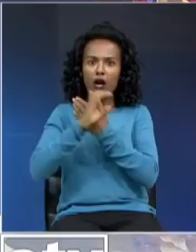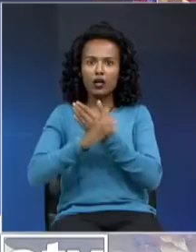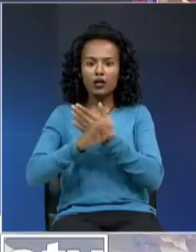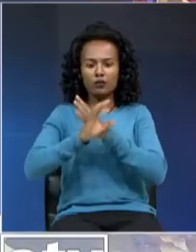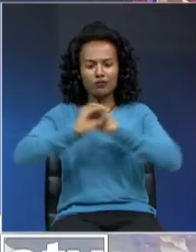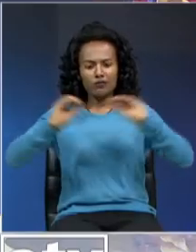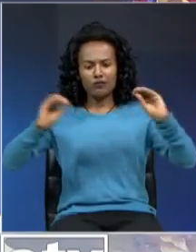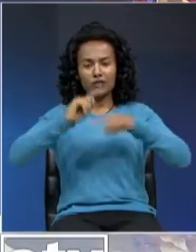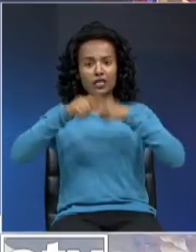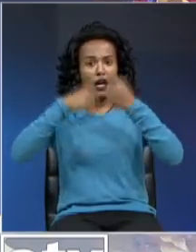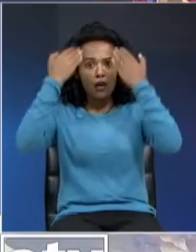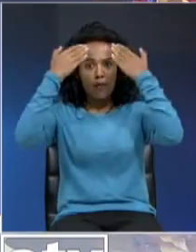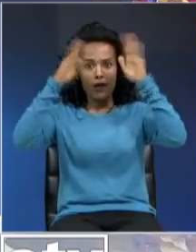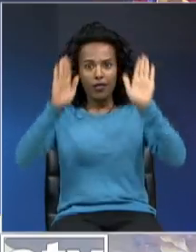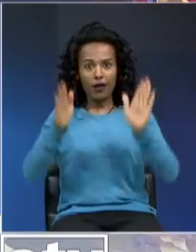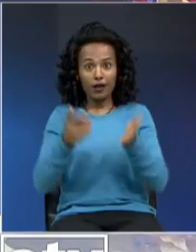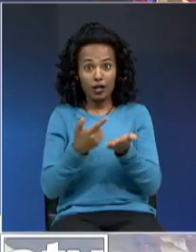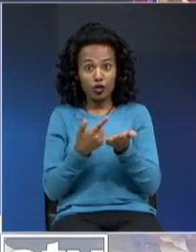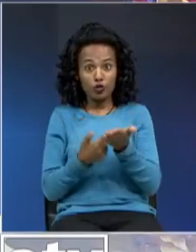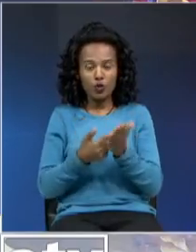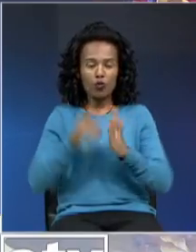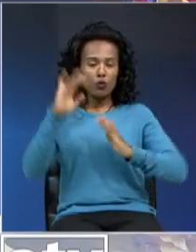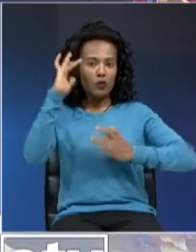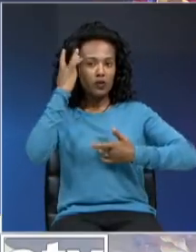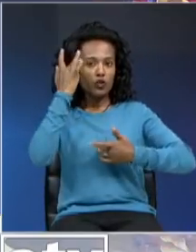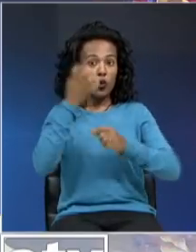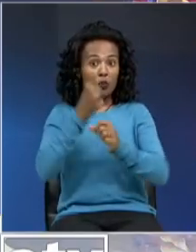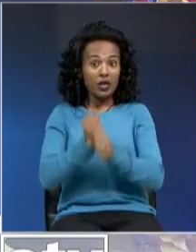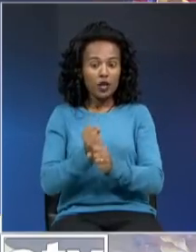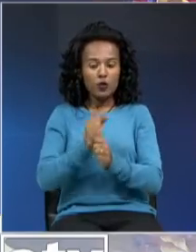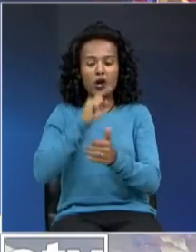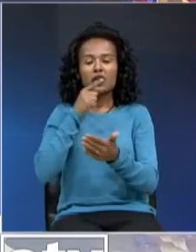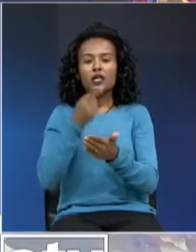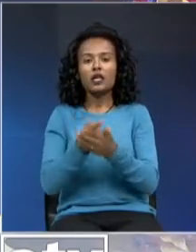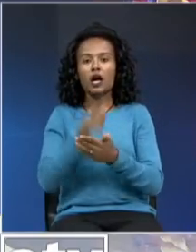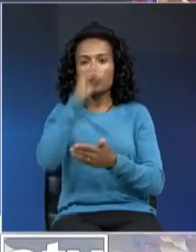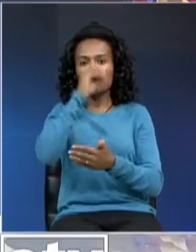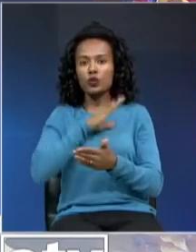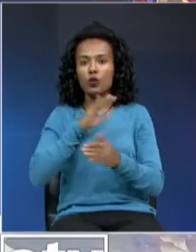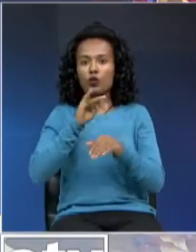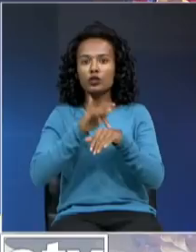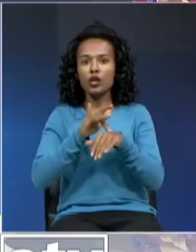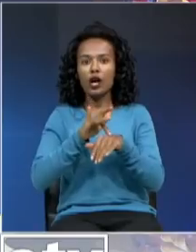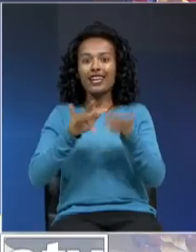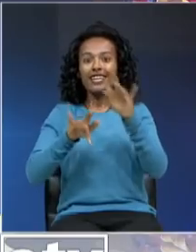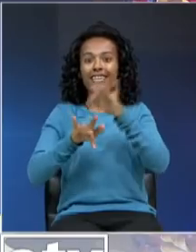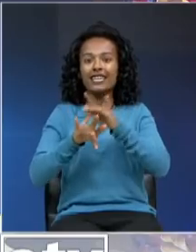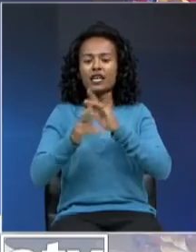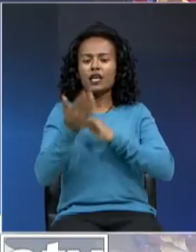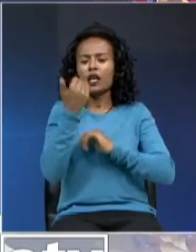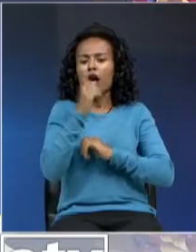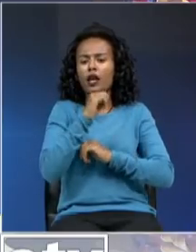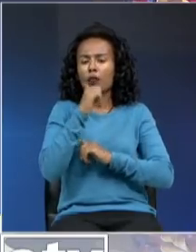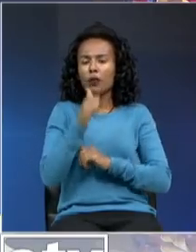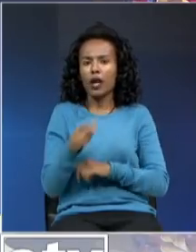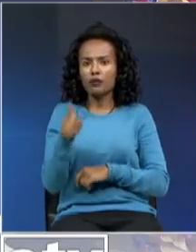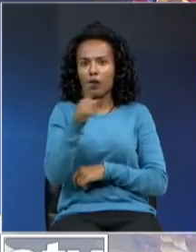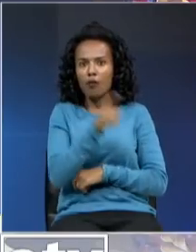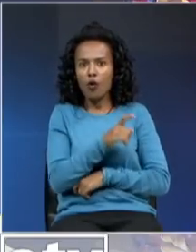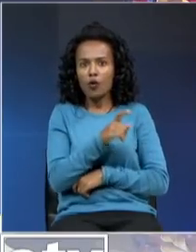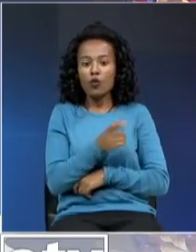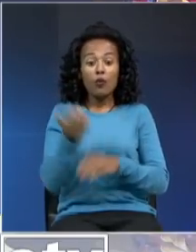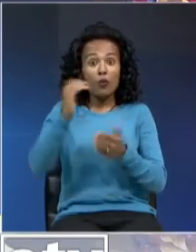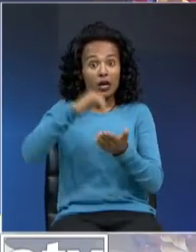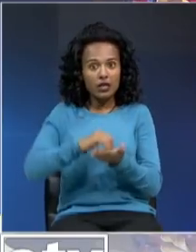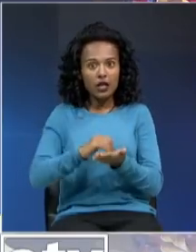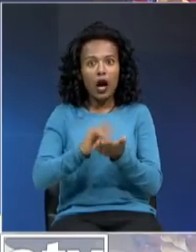ታሪክ የሌላት እንደዚሁም ደግሞ በበሽታው መያዙ ከተረጋገጡ ሰዎች ጋር ንክኪ ያልነበራት በመሆኑ